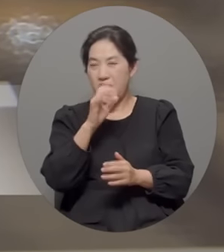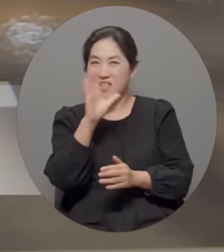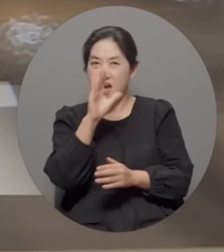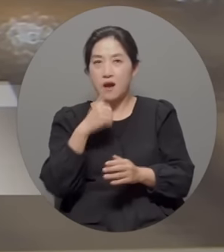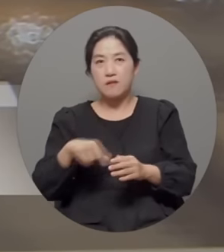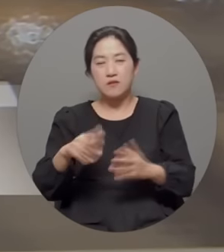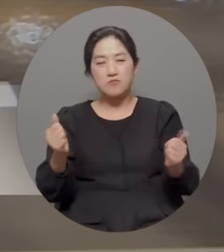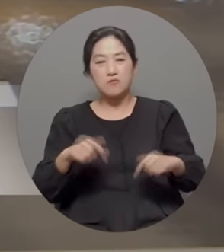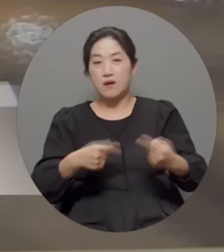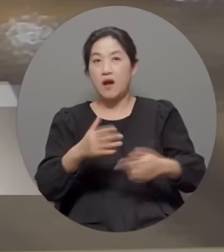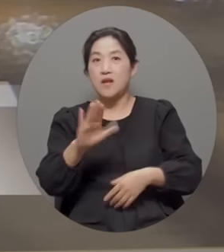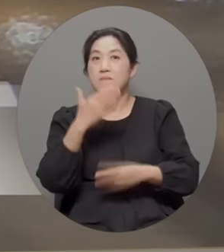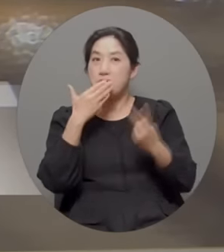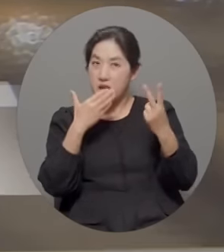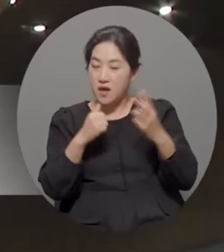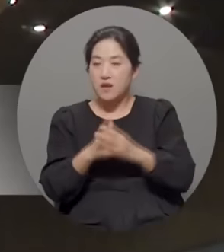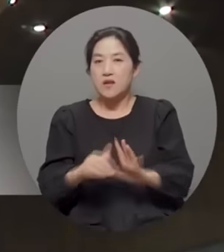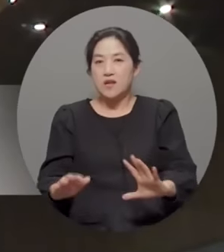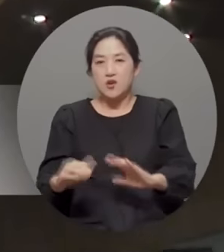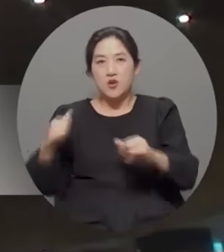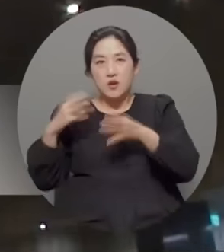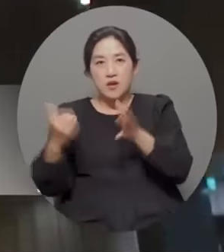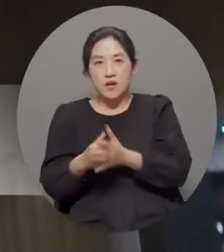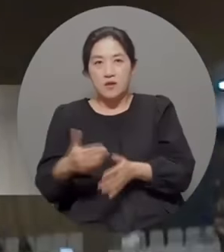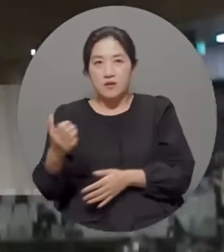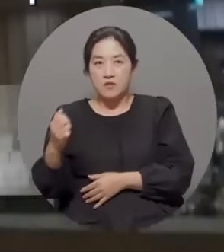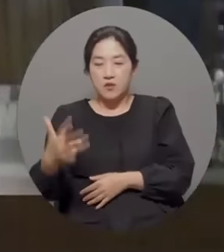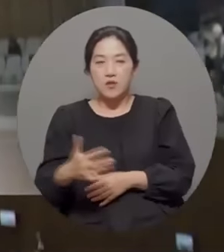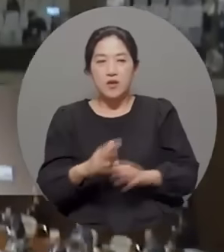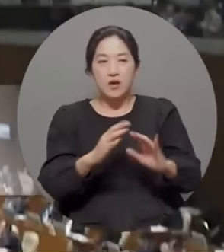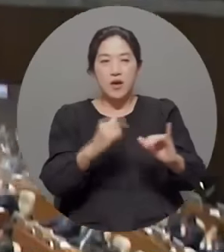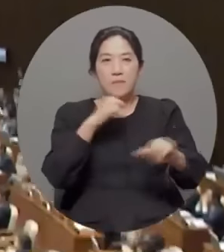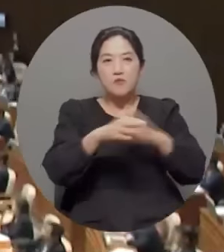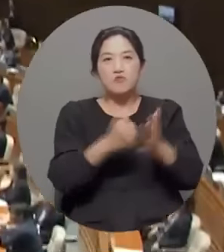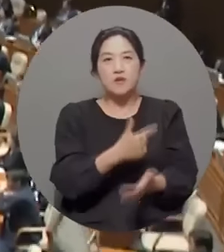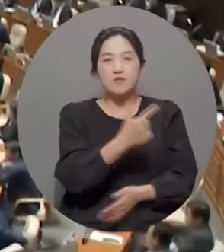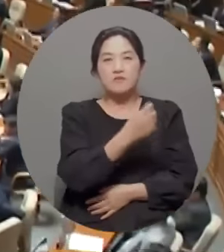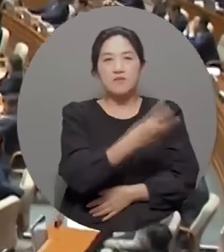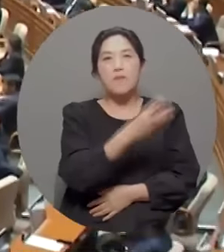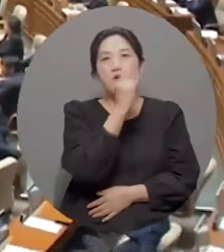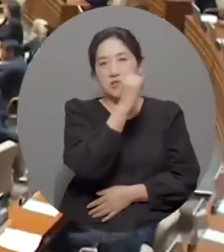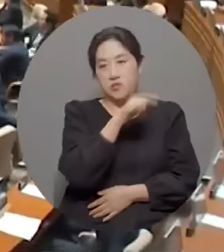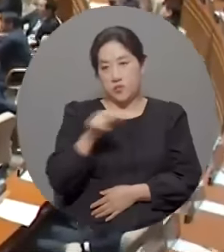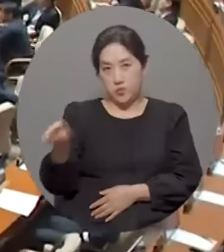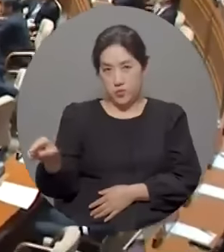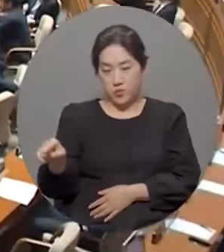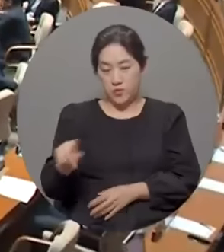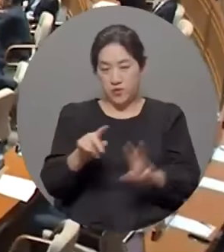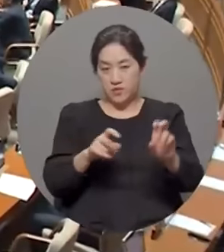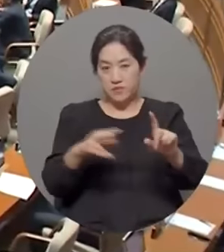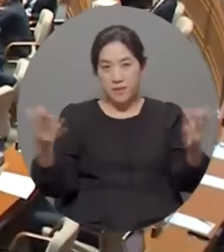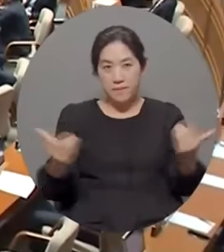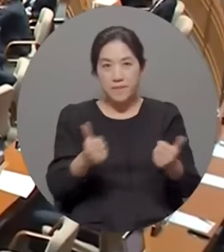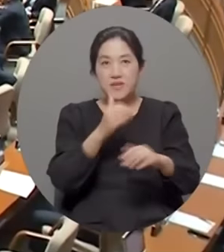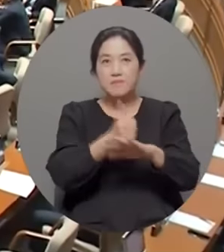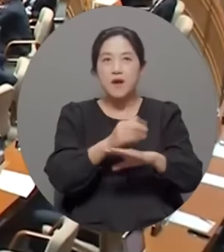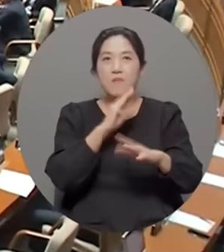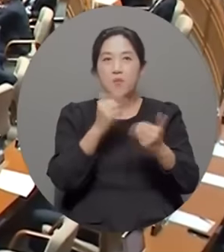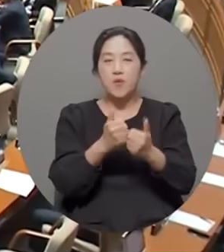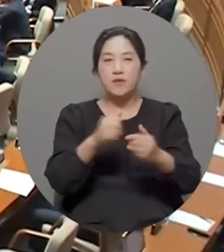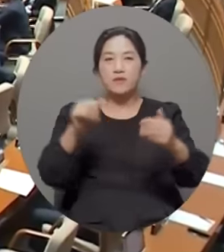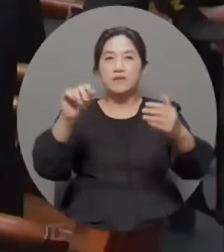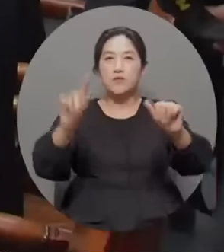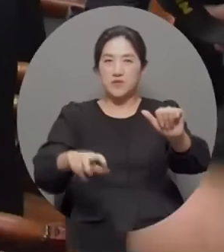나올 수도 있는데 국민의힘은 58명, 민주당은 63명입니다. 21대 마지막 본회의는 28일이